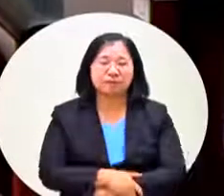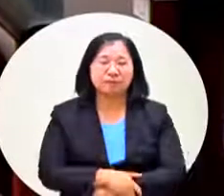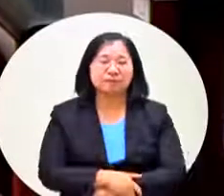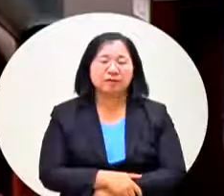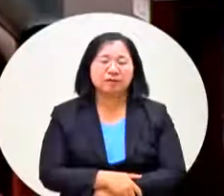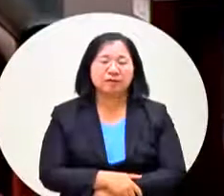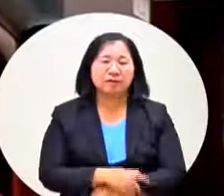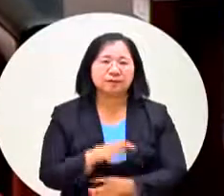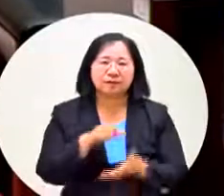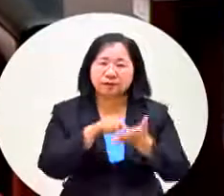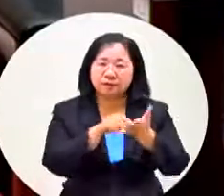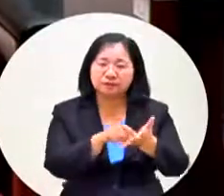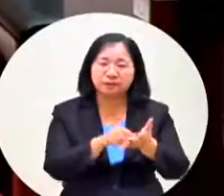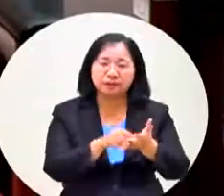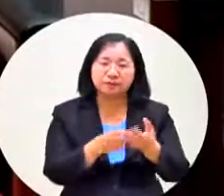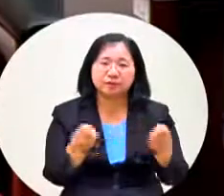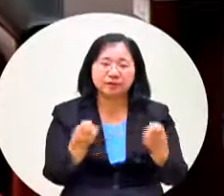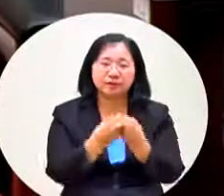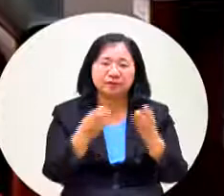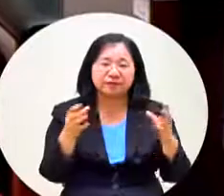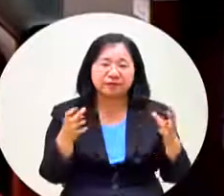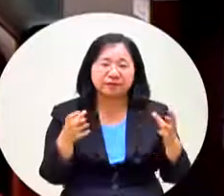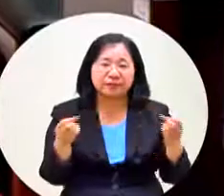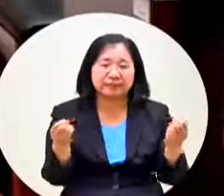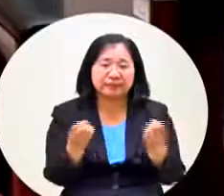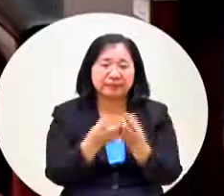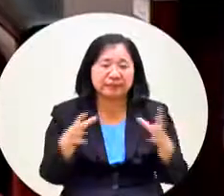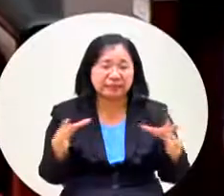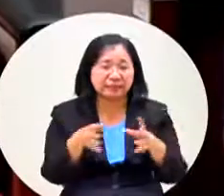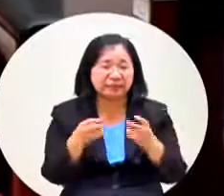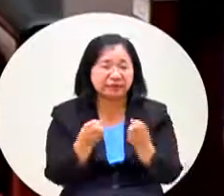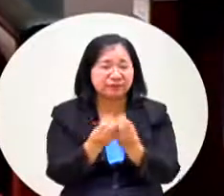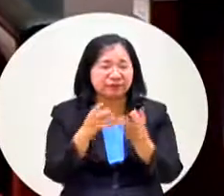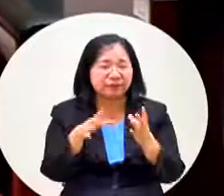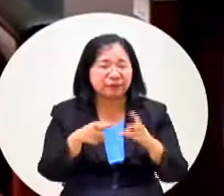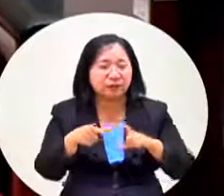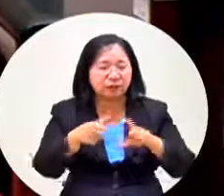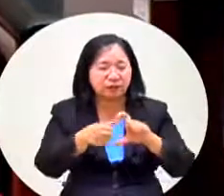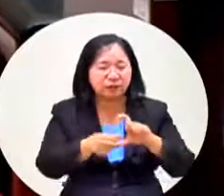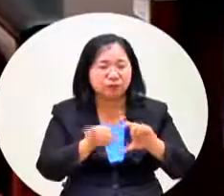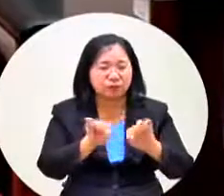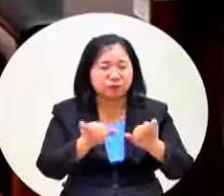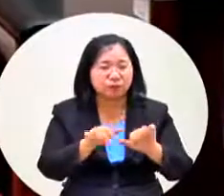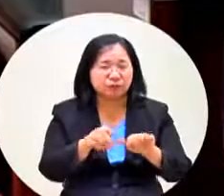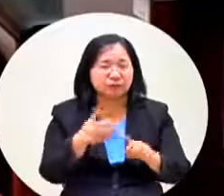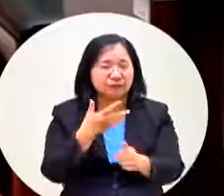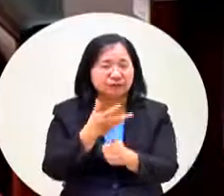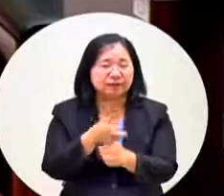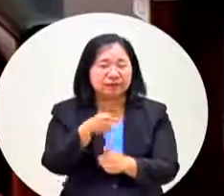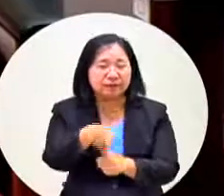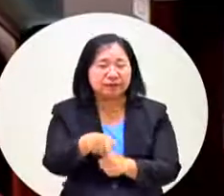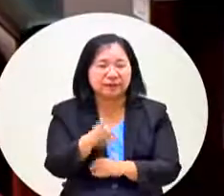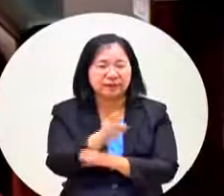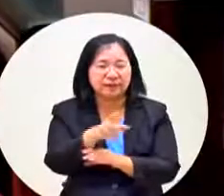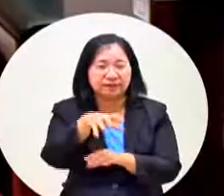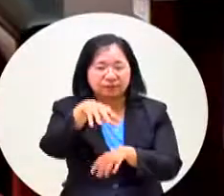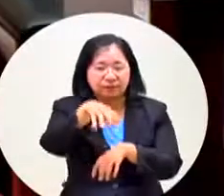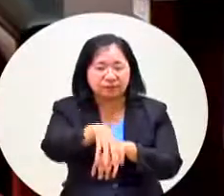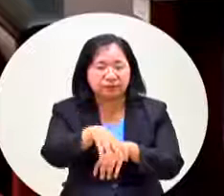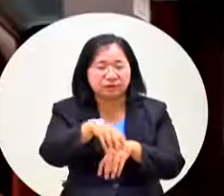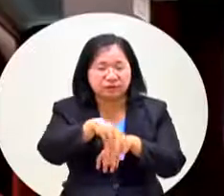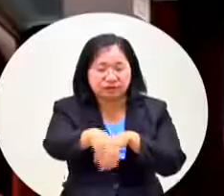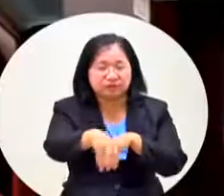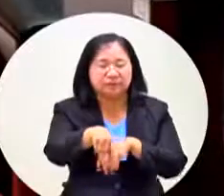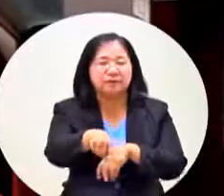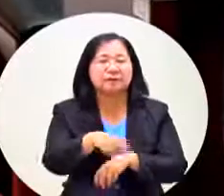吼、哦，啊，咱这个啊会议说明，这个延上的会议，吼、哦，啊，针